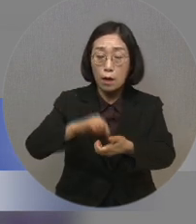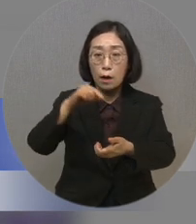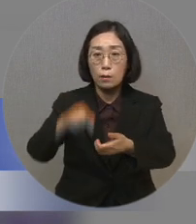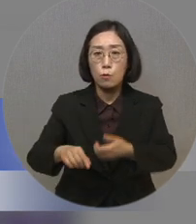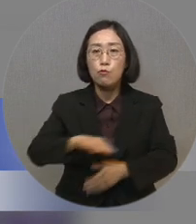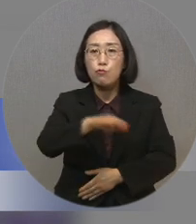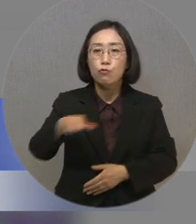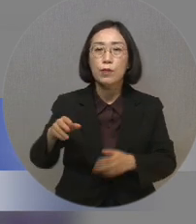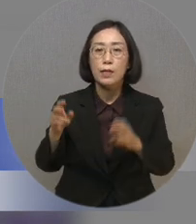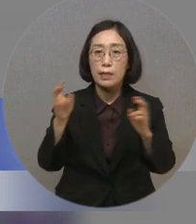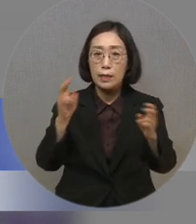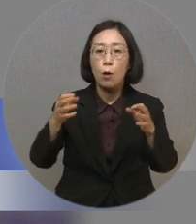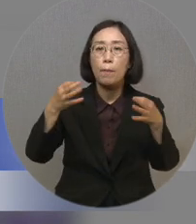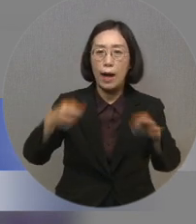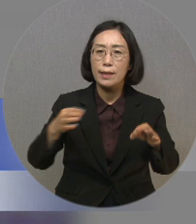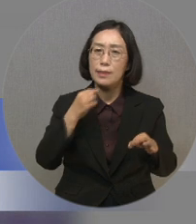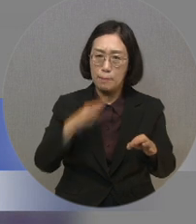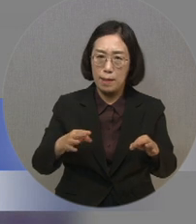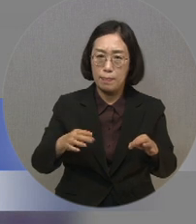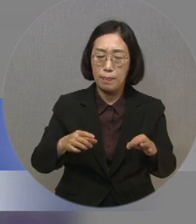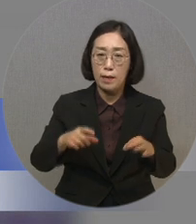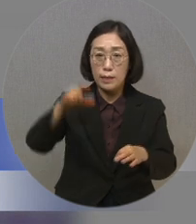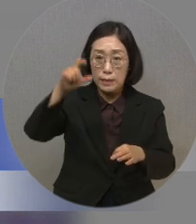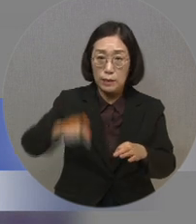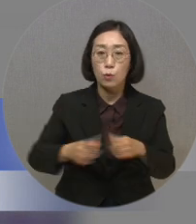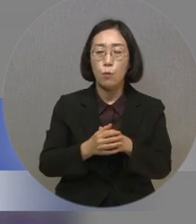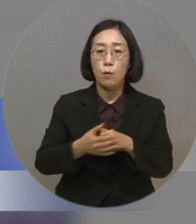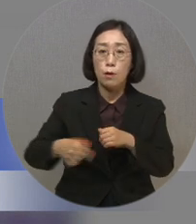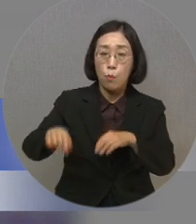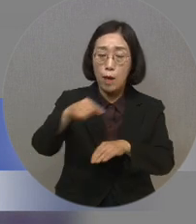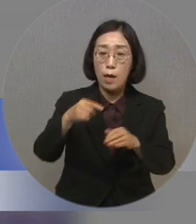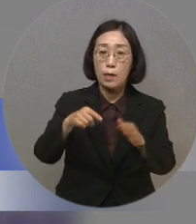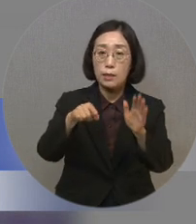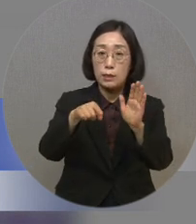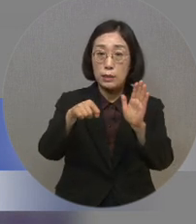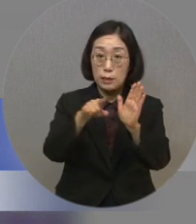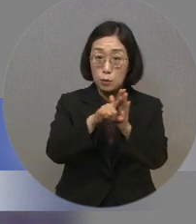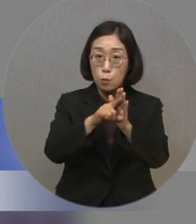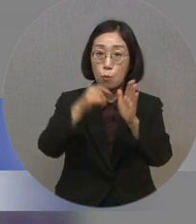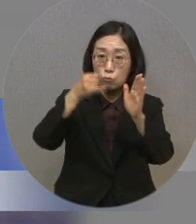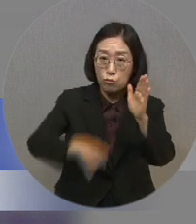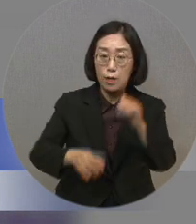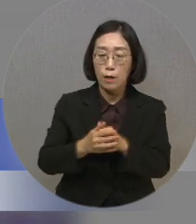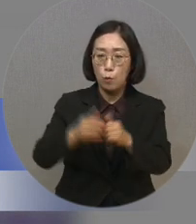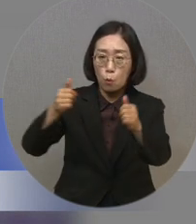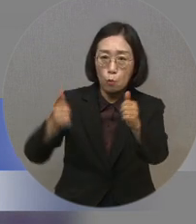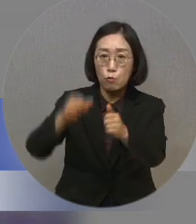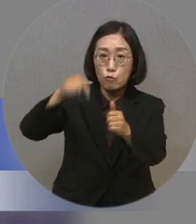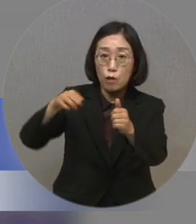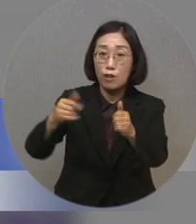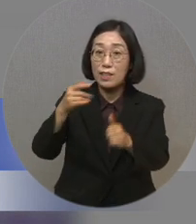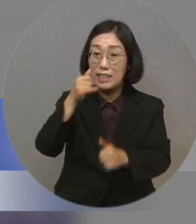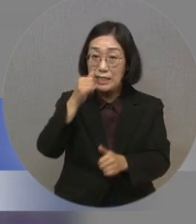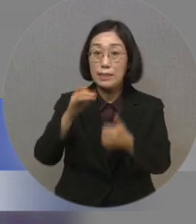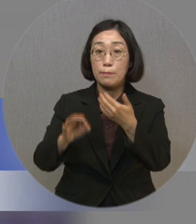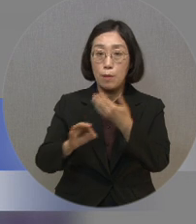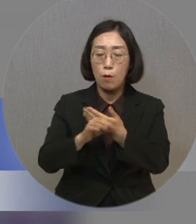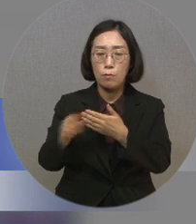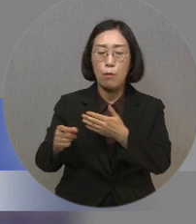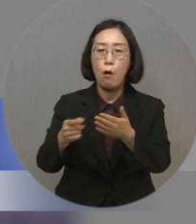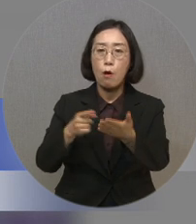우리카드에서 발행하는 신용카드 기반이었고 이에 따라 저신용자나 성년 후견인제를 이용하는 대상자는